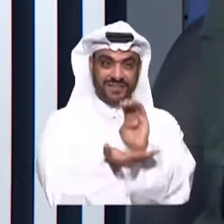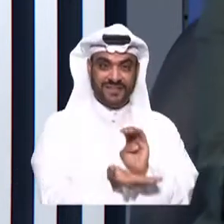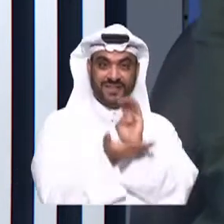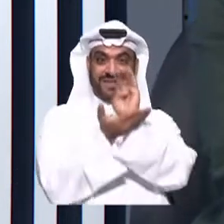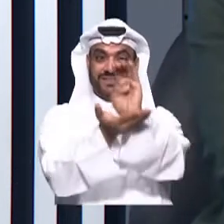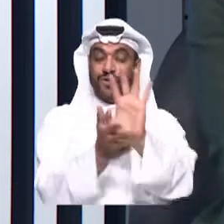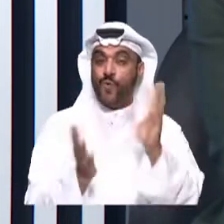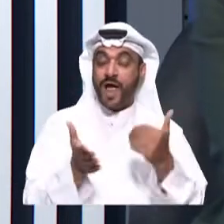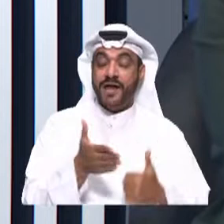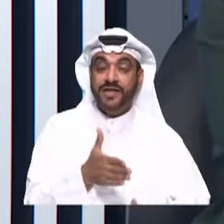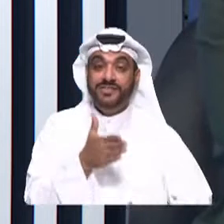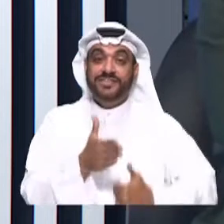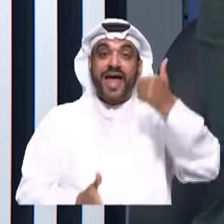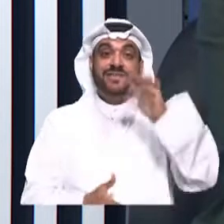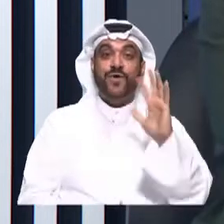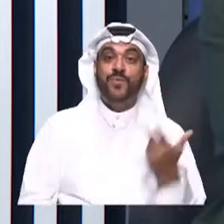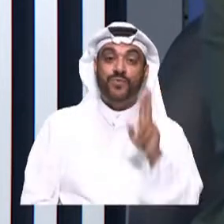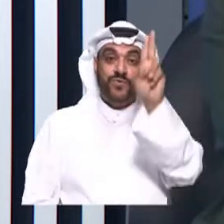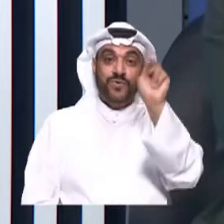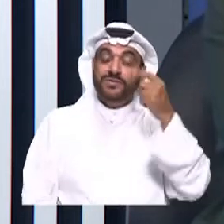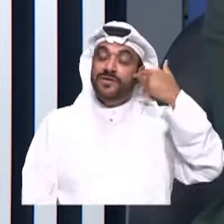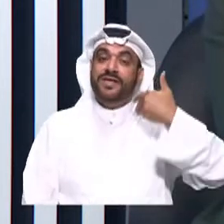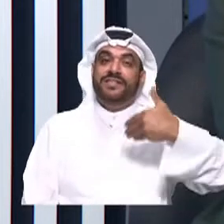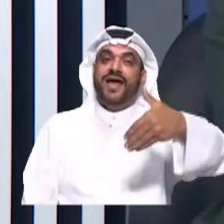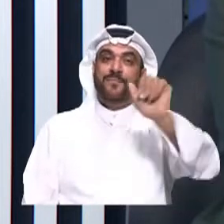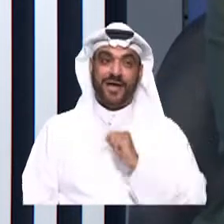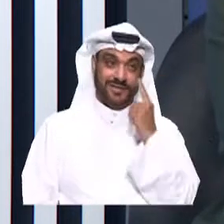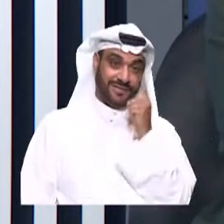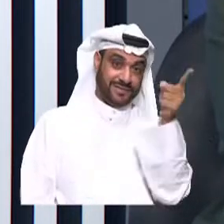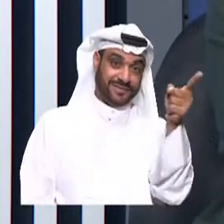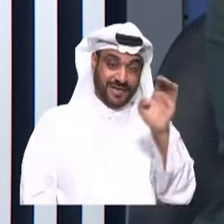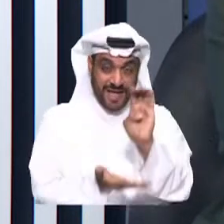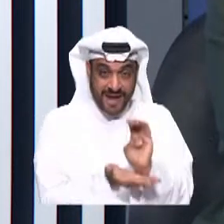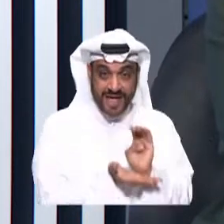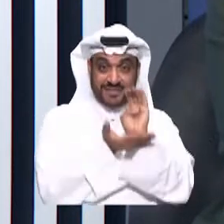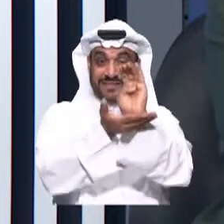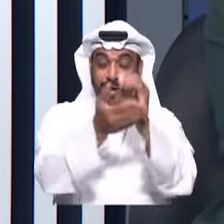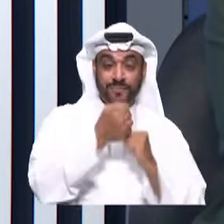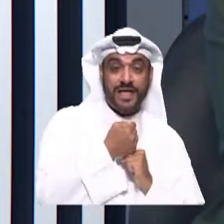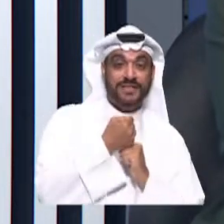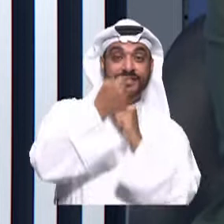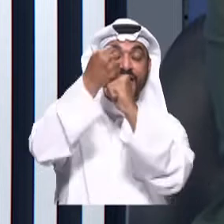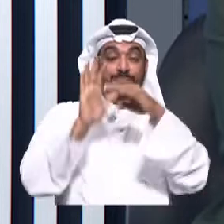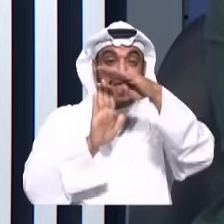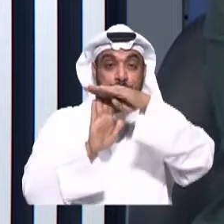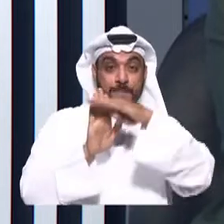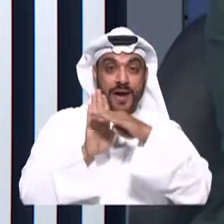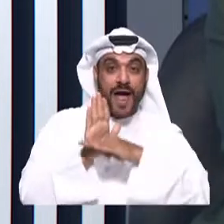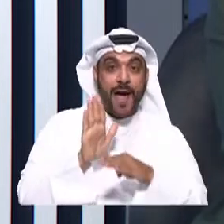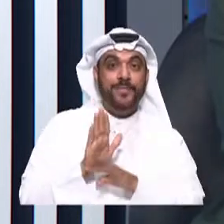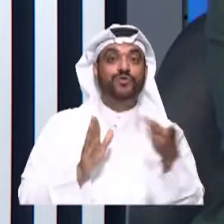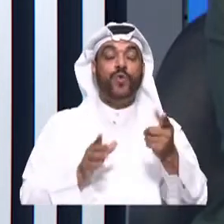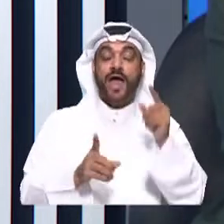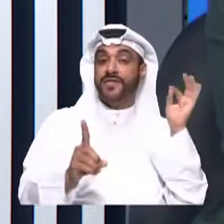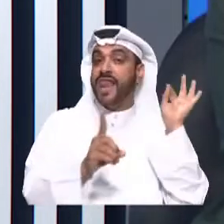للفائزين بجائزة اليونسكو الوطنية للاستدامة. وتأتي هذه الجائزة لدعم البرامج والأنشطة التربوية الهادفة لكل من